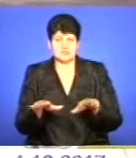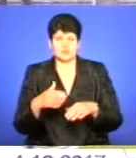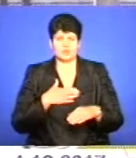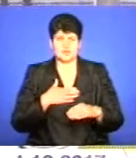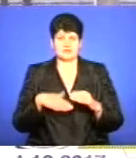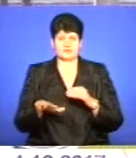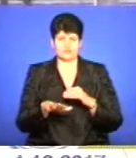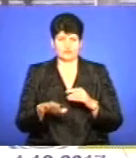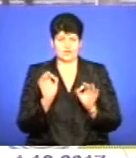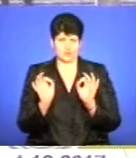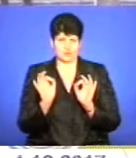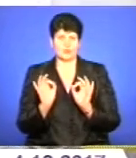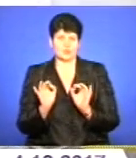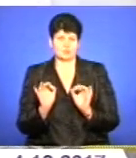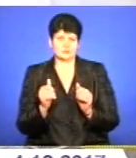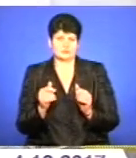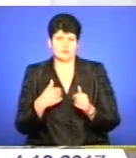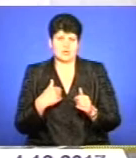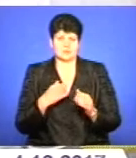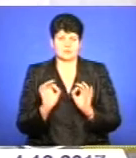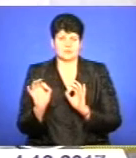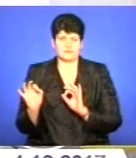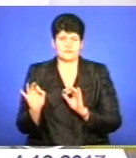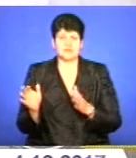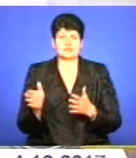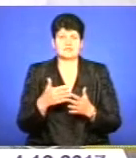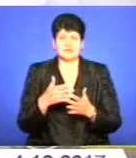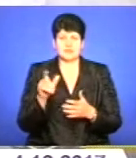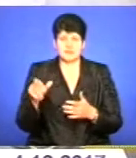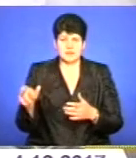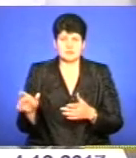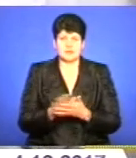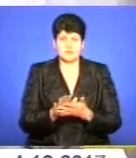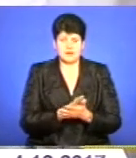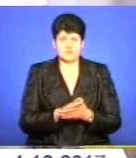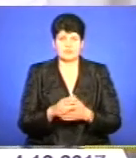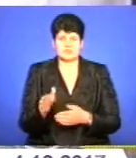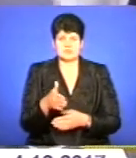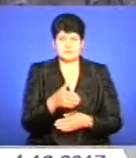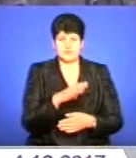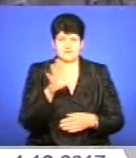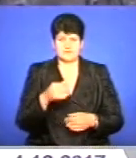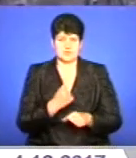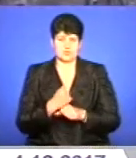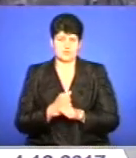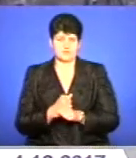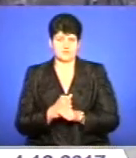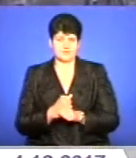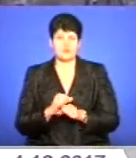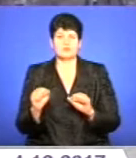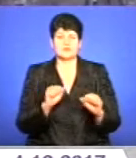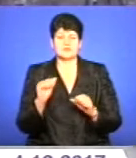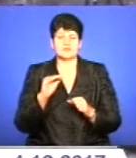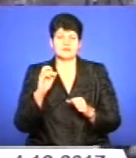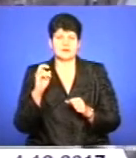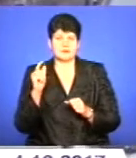нічого. Конкретно, де я живу, то класно. Двірник все прибрав, позамітав, прибрав, все зробив. В управлінні